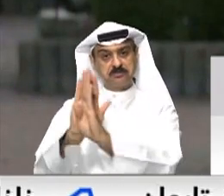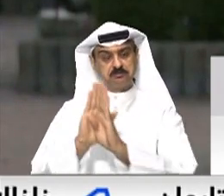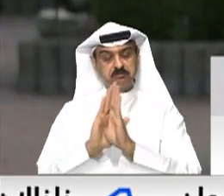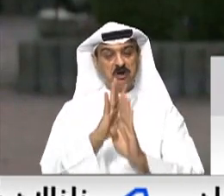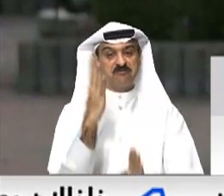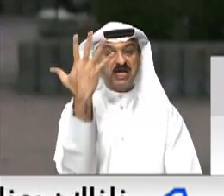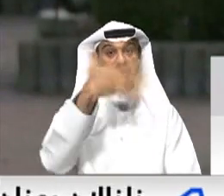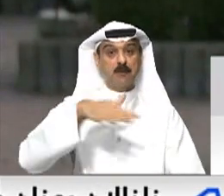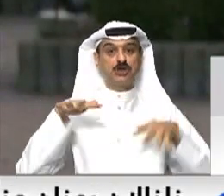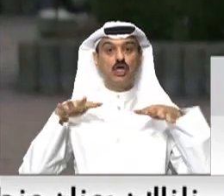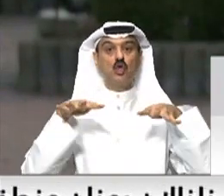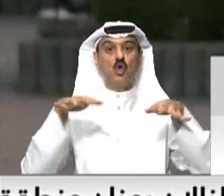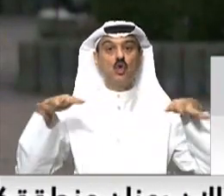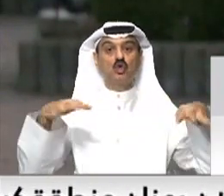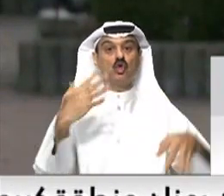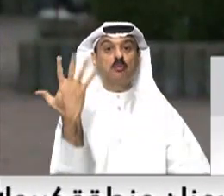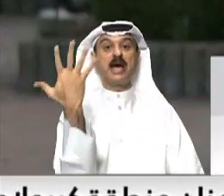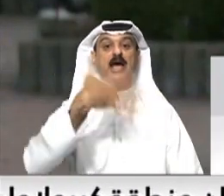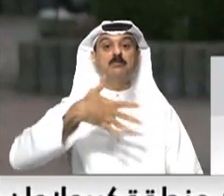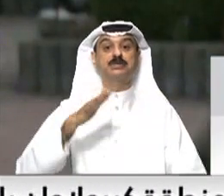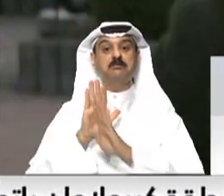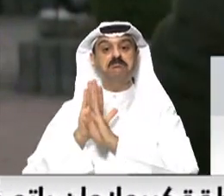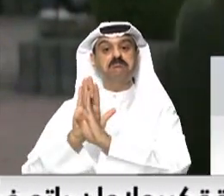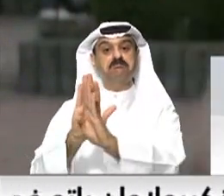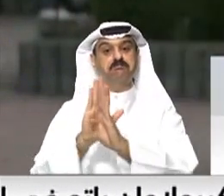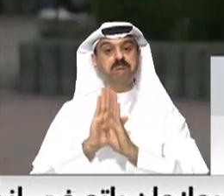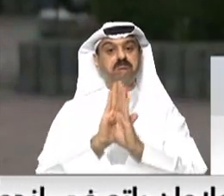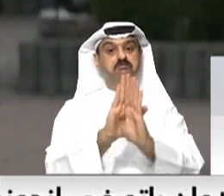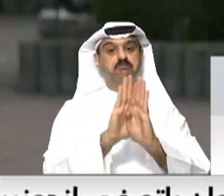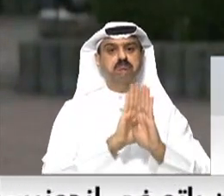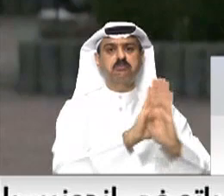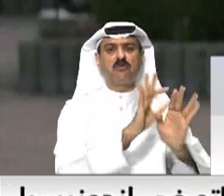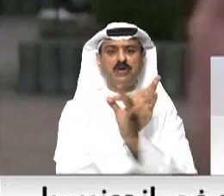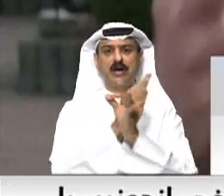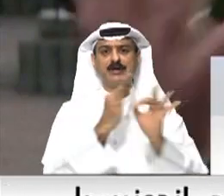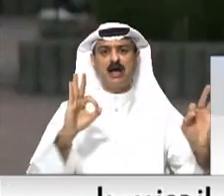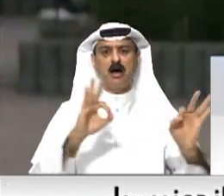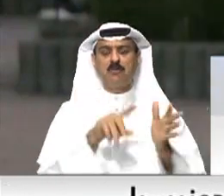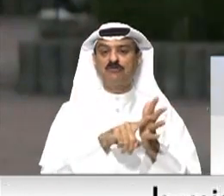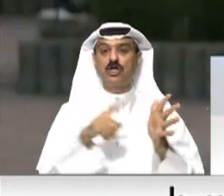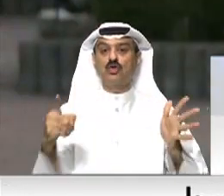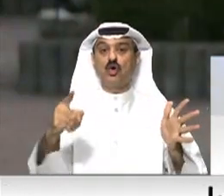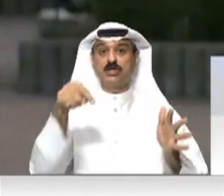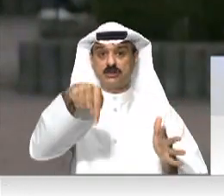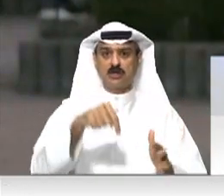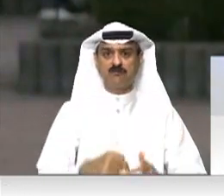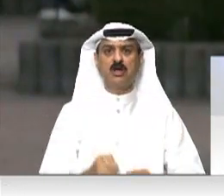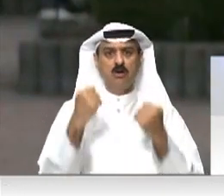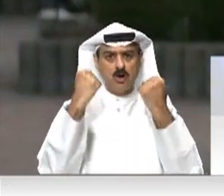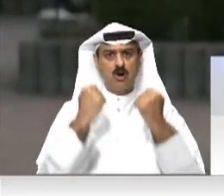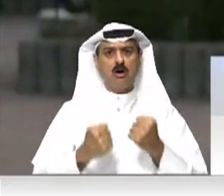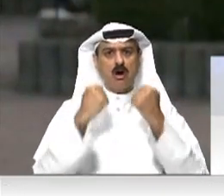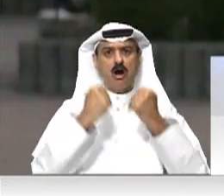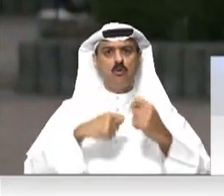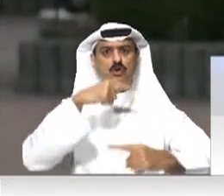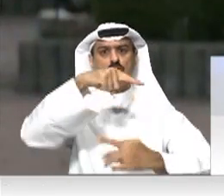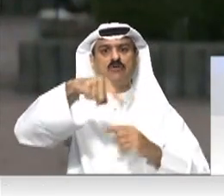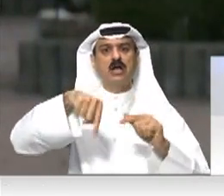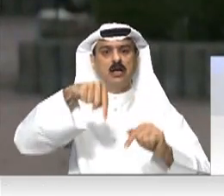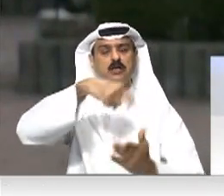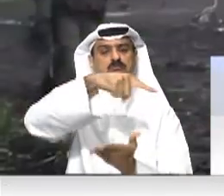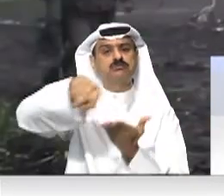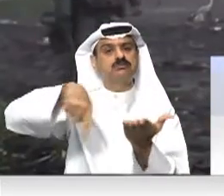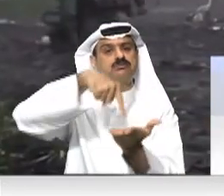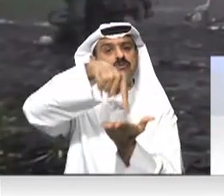50 هجوما روسيا باتجاه الديفيكا ومارينكا التي وصفتها بانها لا تزال بؤره القتال